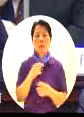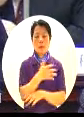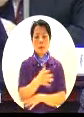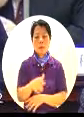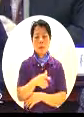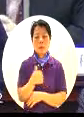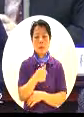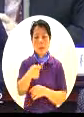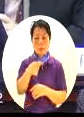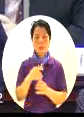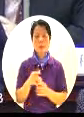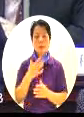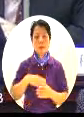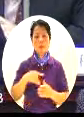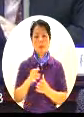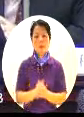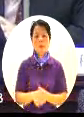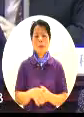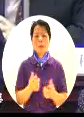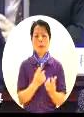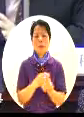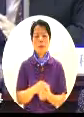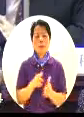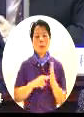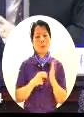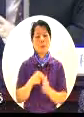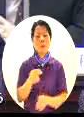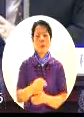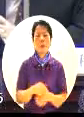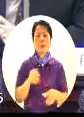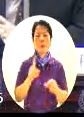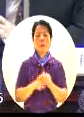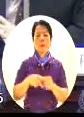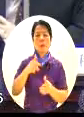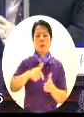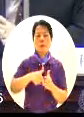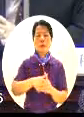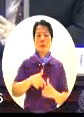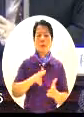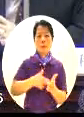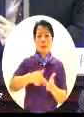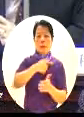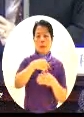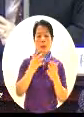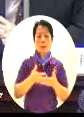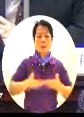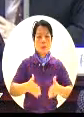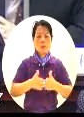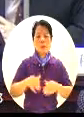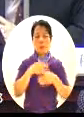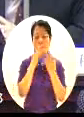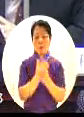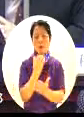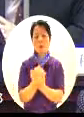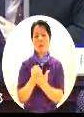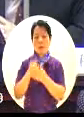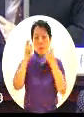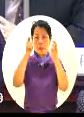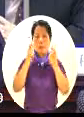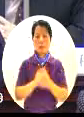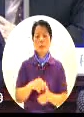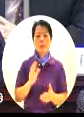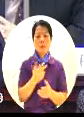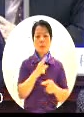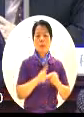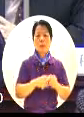严了解，譬如中油吼，伊、哦、就伫高雄，所有重要拢伫高雄。但是中油伊